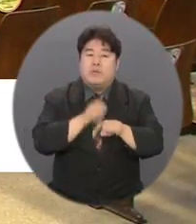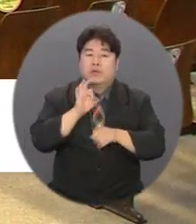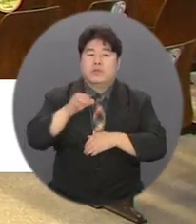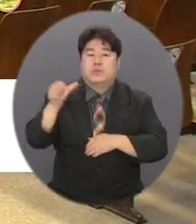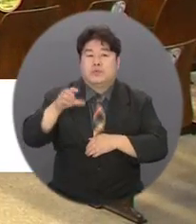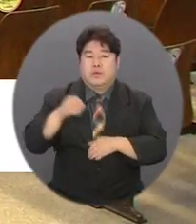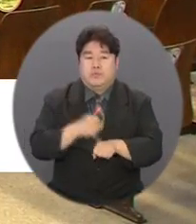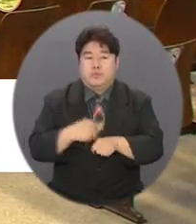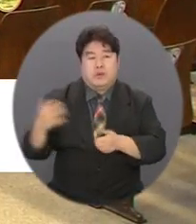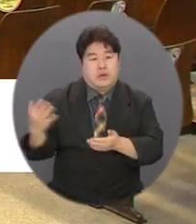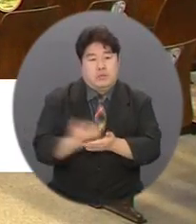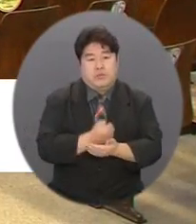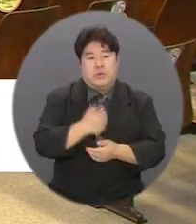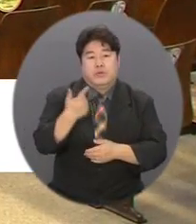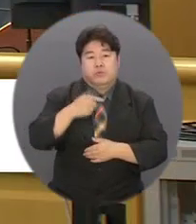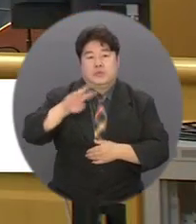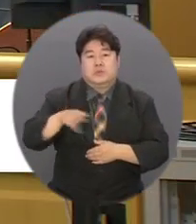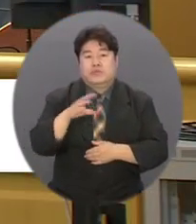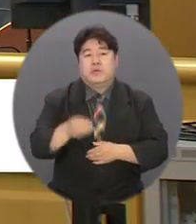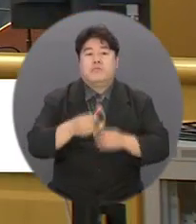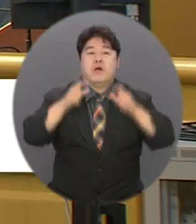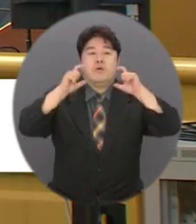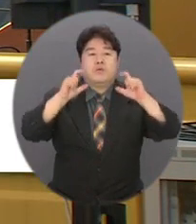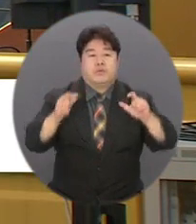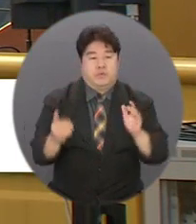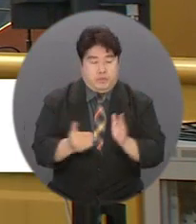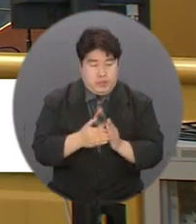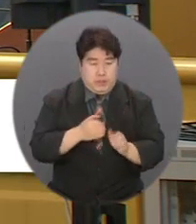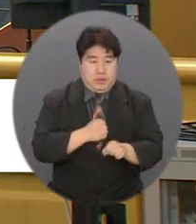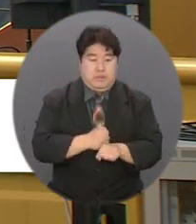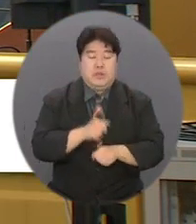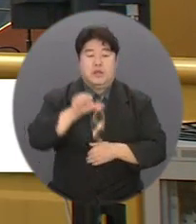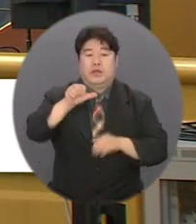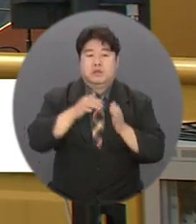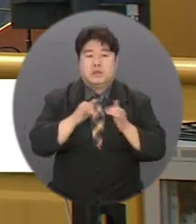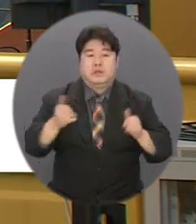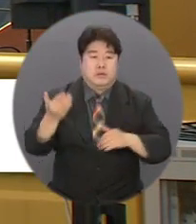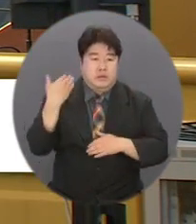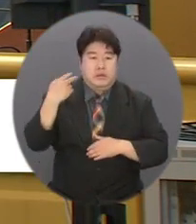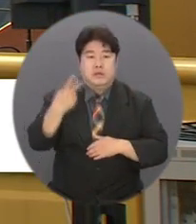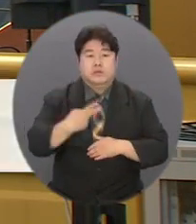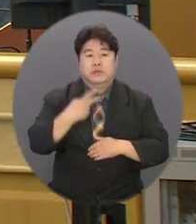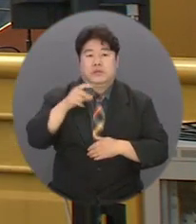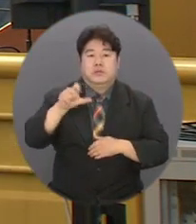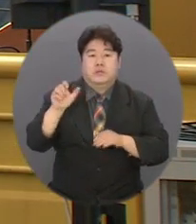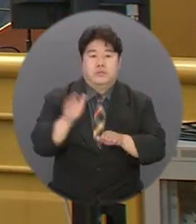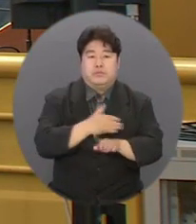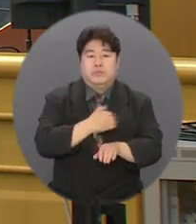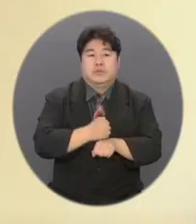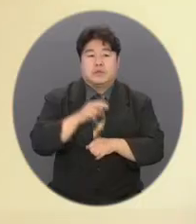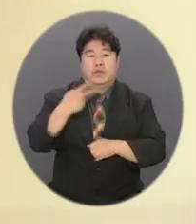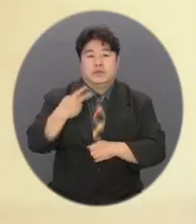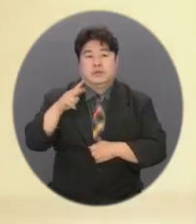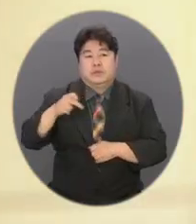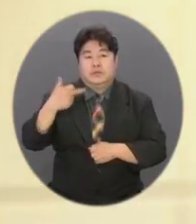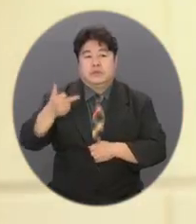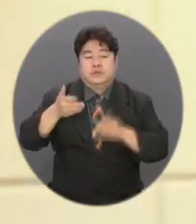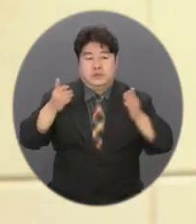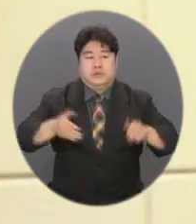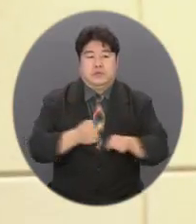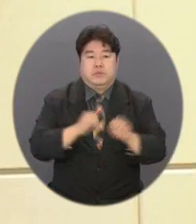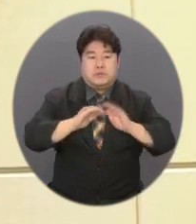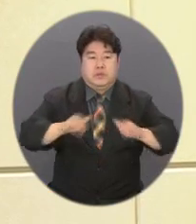추징금 6천 3백만 원을 선고했습니다 a 씨는 지난 2015년부터 2017년 사이